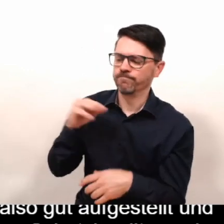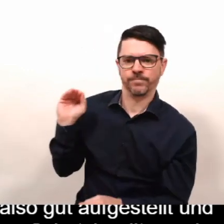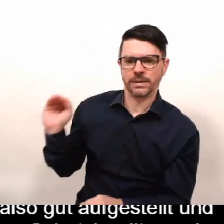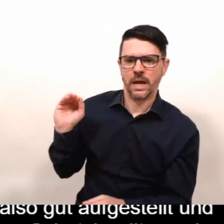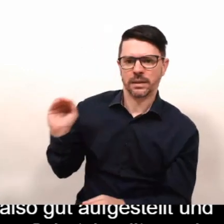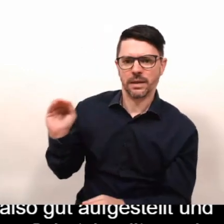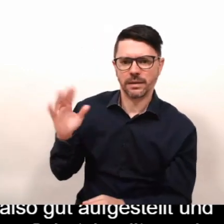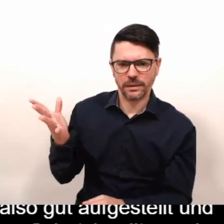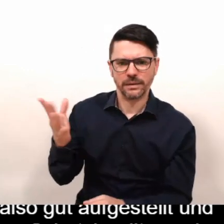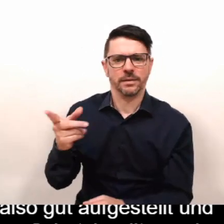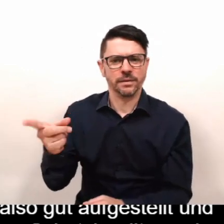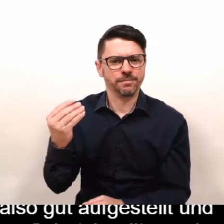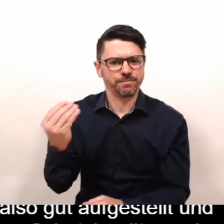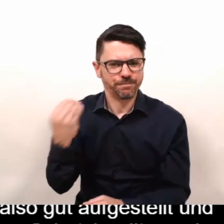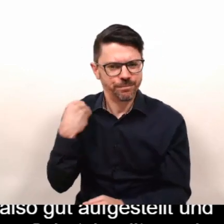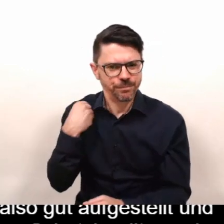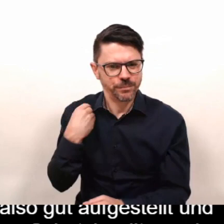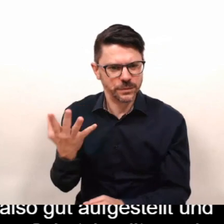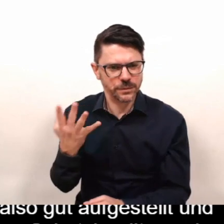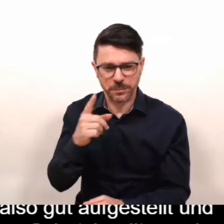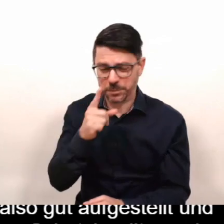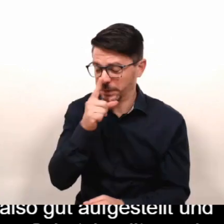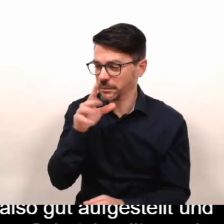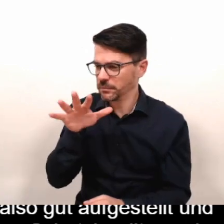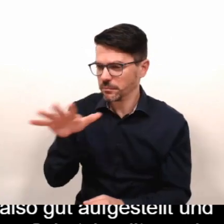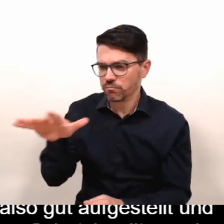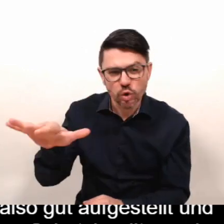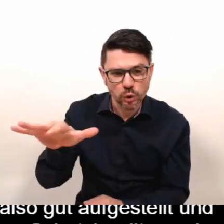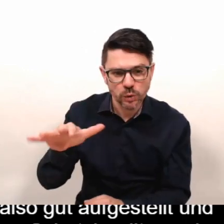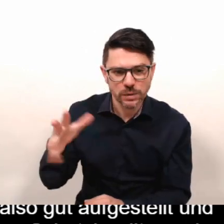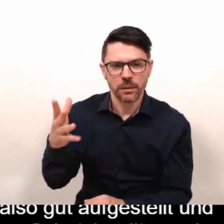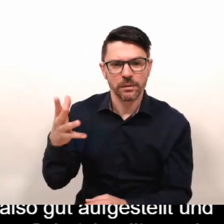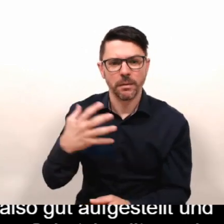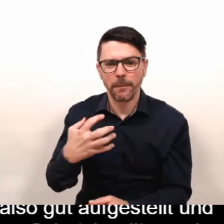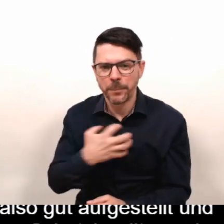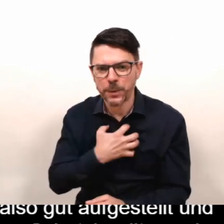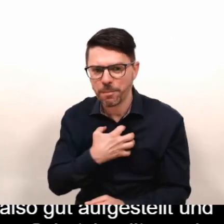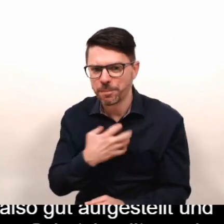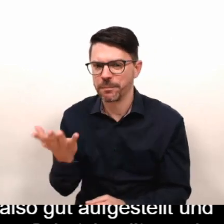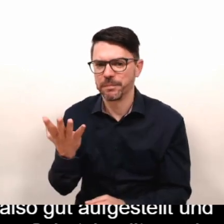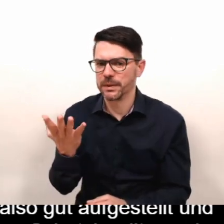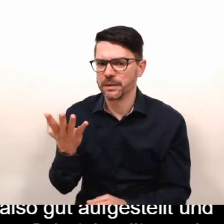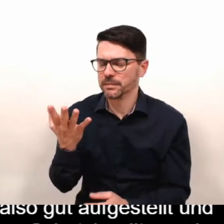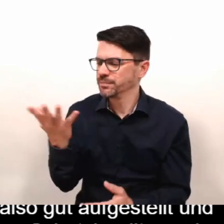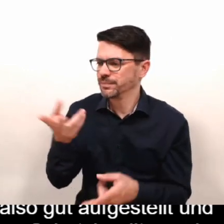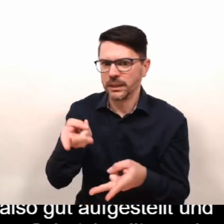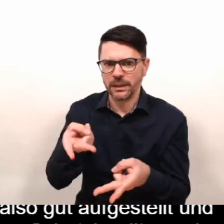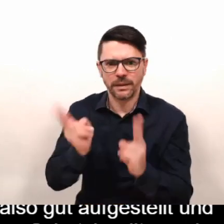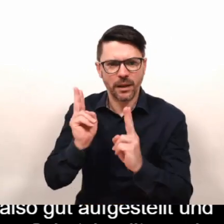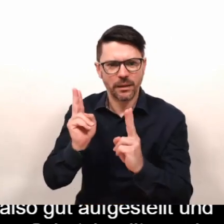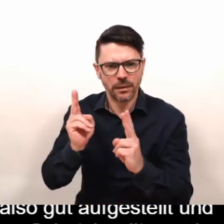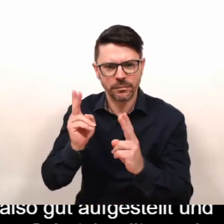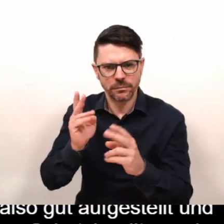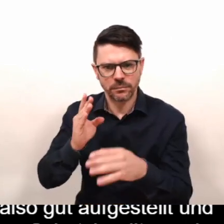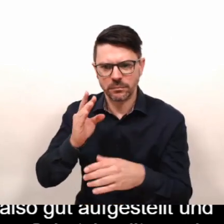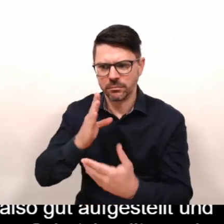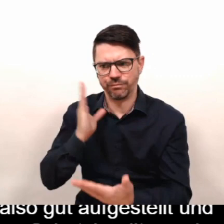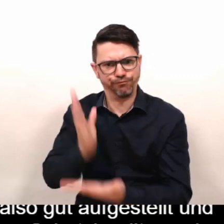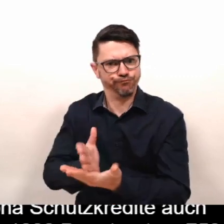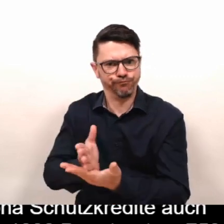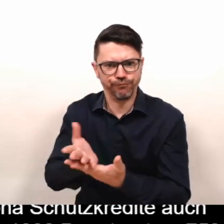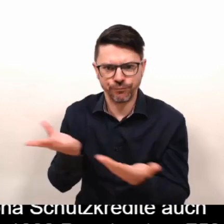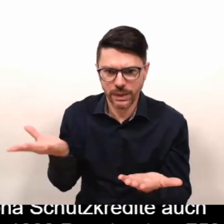diese Kredite, hinterlegt dann mit der LFA und teilweise staatlichen Bürgschaften. Also dieses System ist jetzt sehr gut